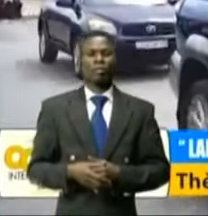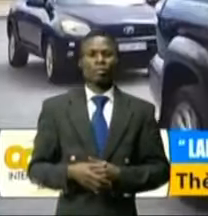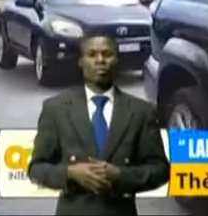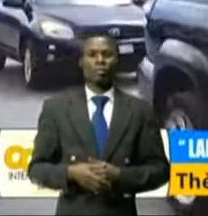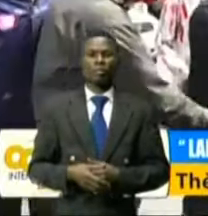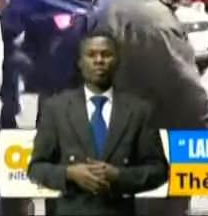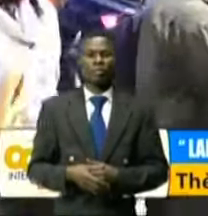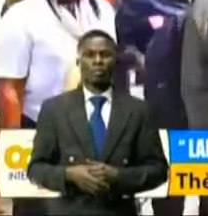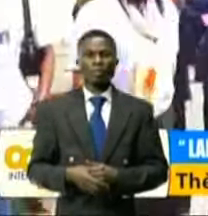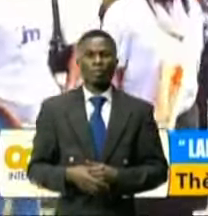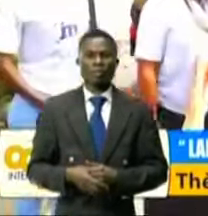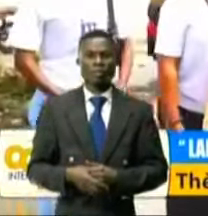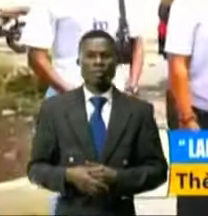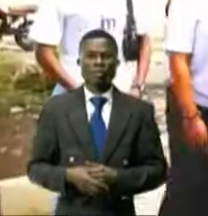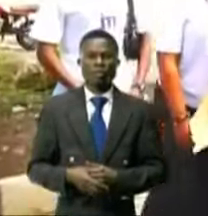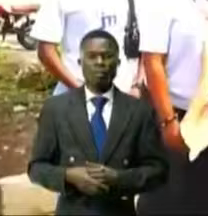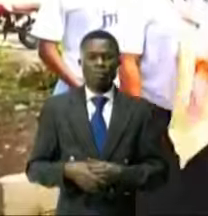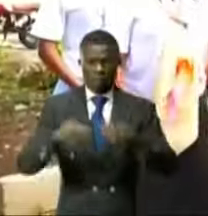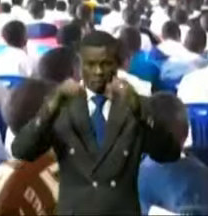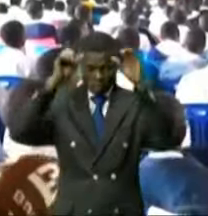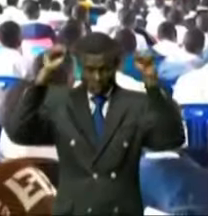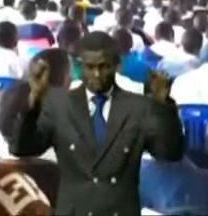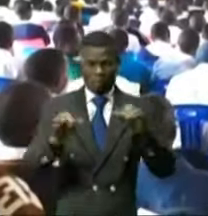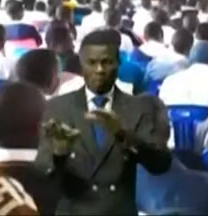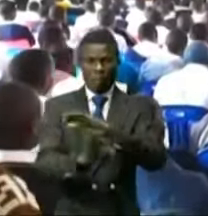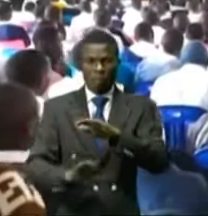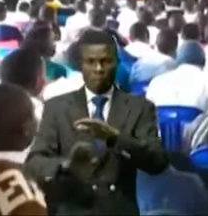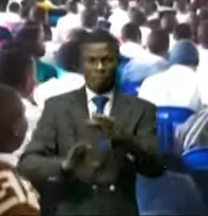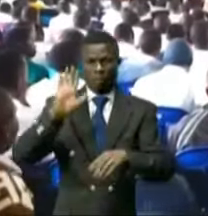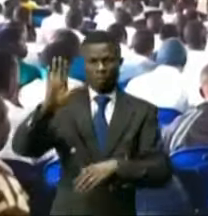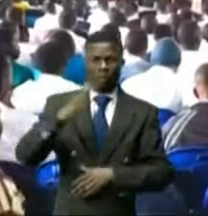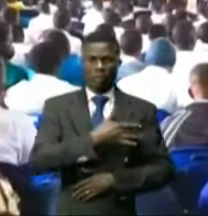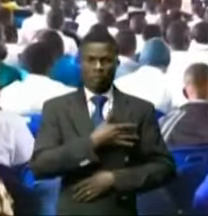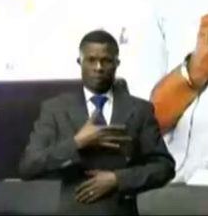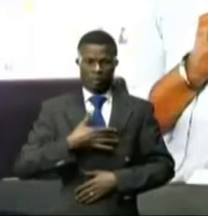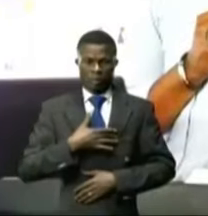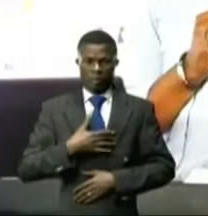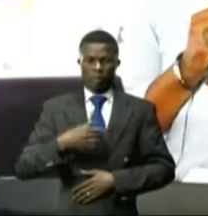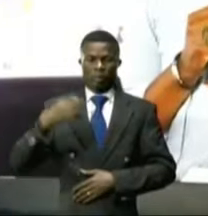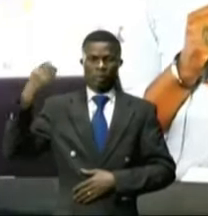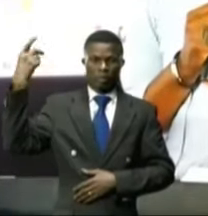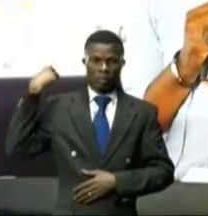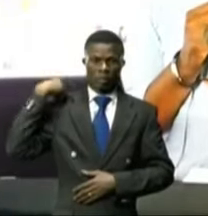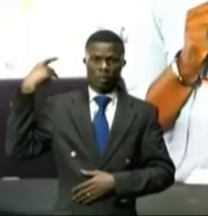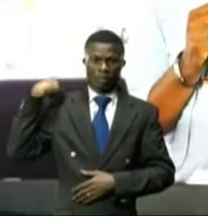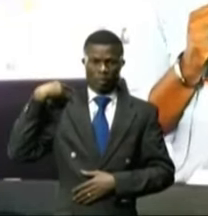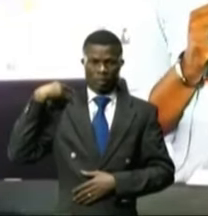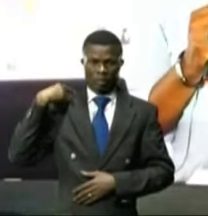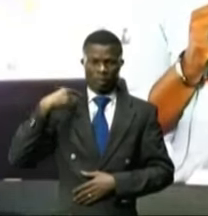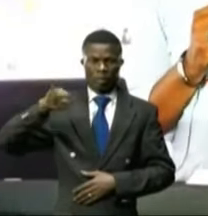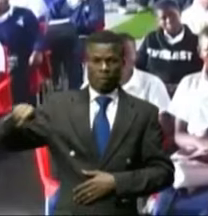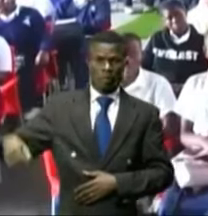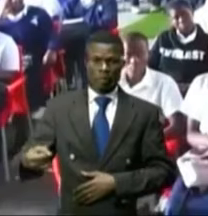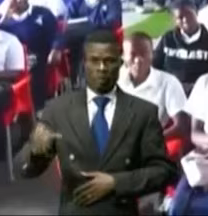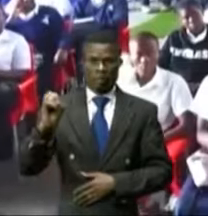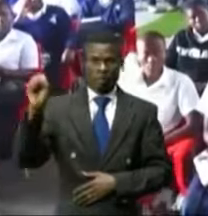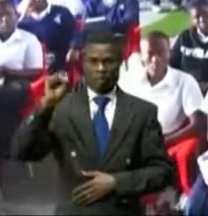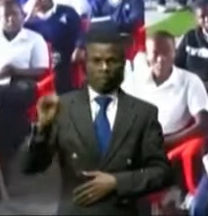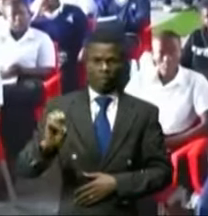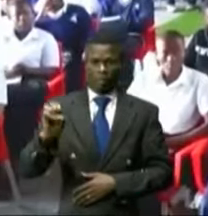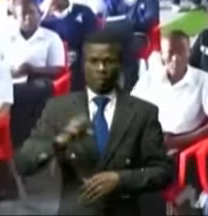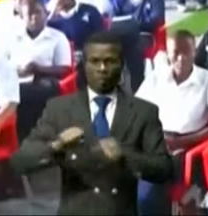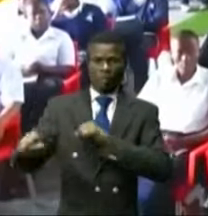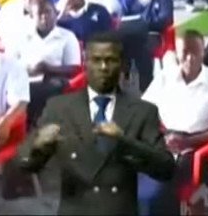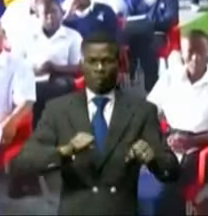Lancé par son parrain et président de la fondation qui porte son nom, l'honorable Josué Moufoula, le concours interscolaire